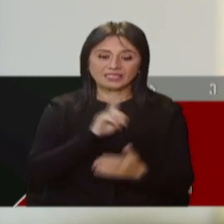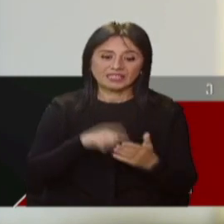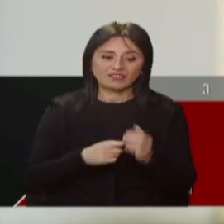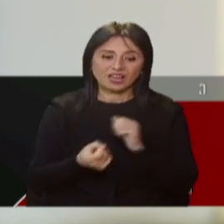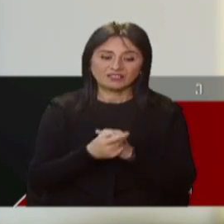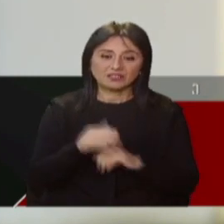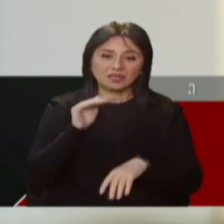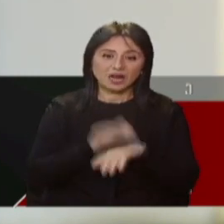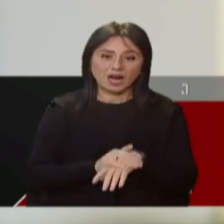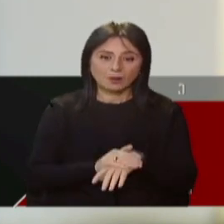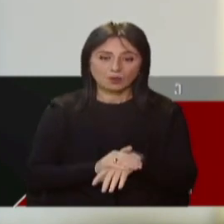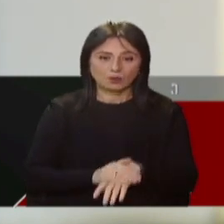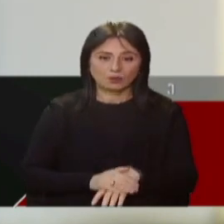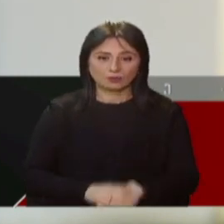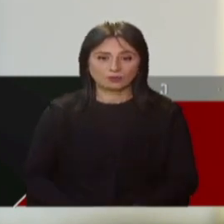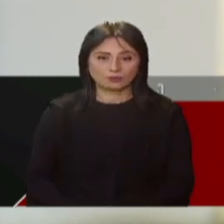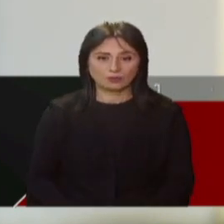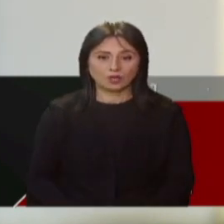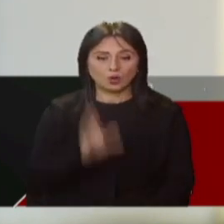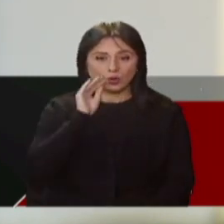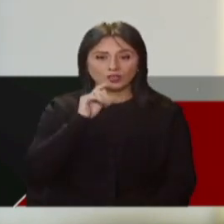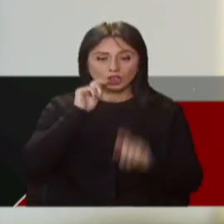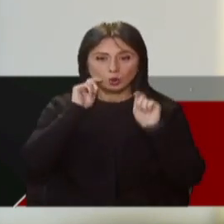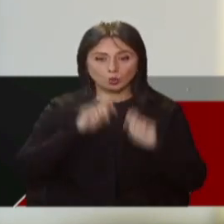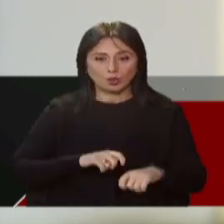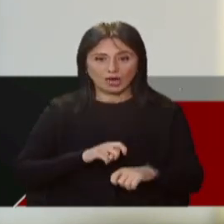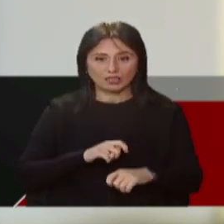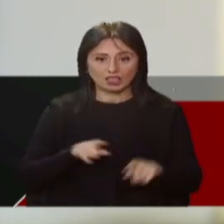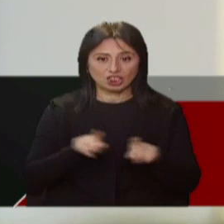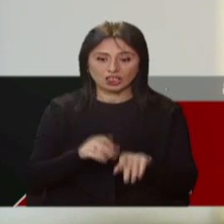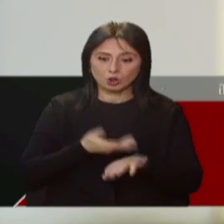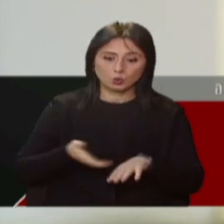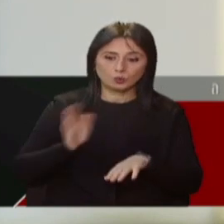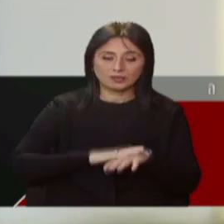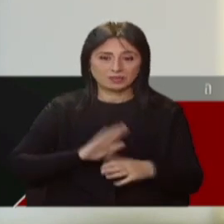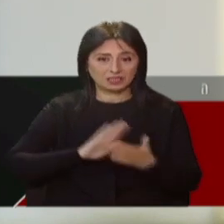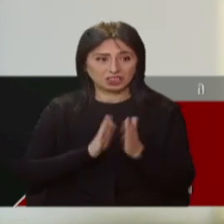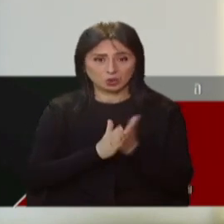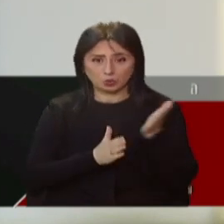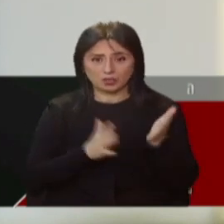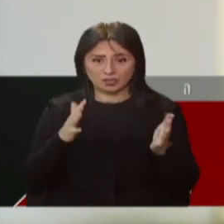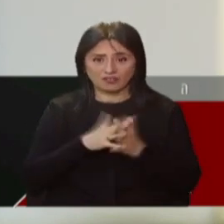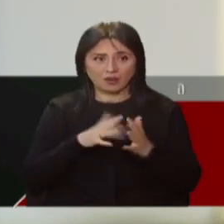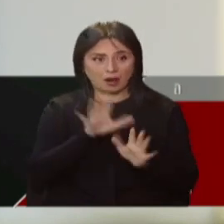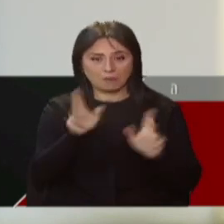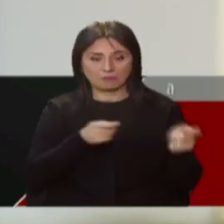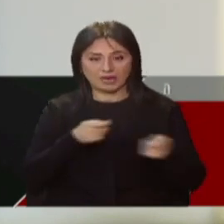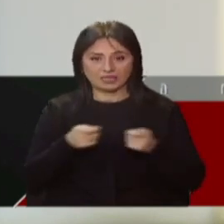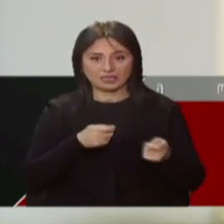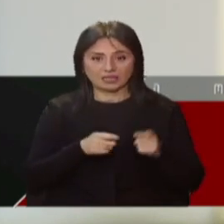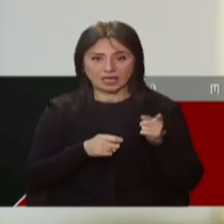kithopsatsic, uzurul izgare moeba, rodesac Ukraina și eseti umzime si situația aris, misi